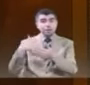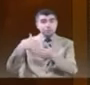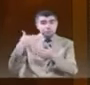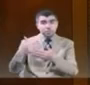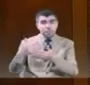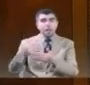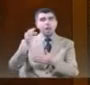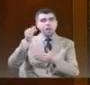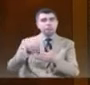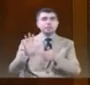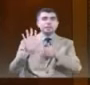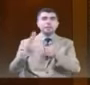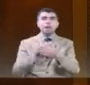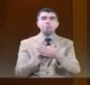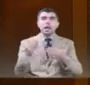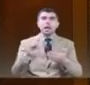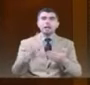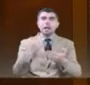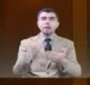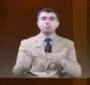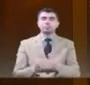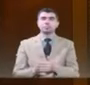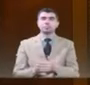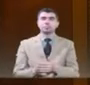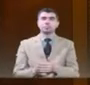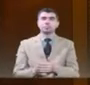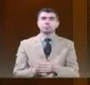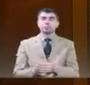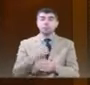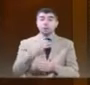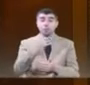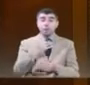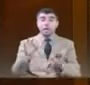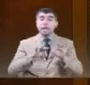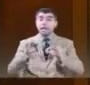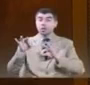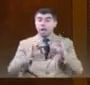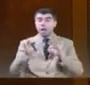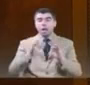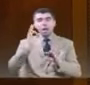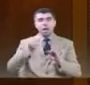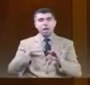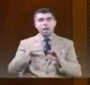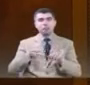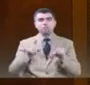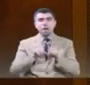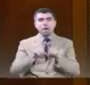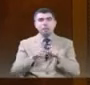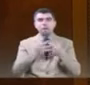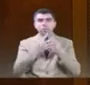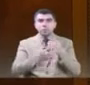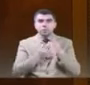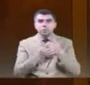غادي نستهلكوا 6 مليار ديال الدرهم من الرصيد. إذا لم يتخذ أي إجراء سينفذ الحد الأدنى